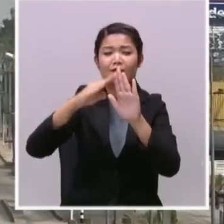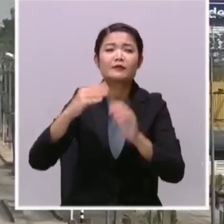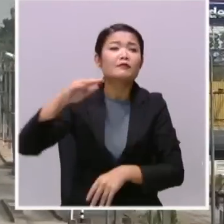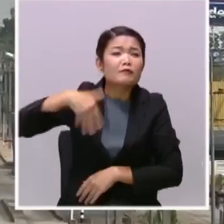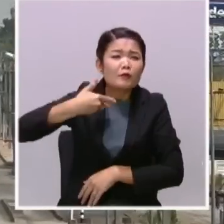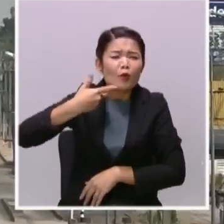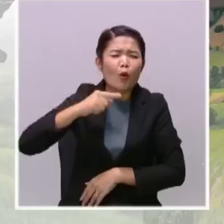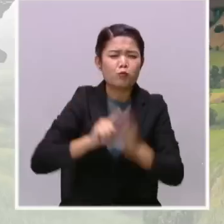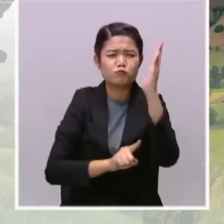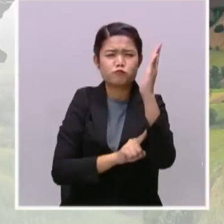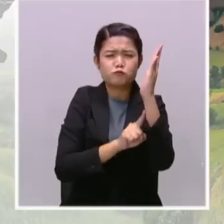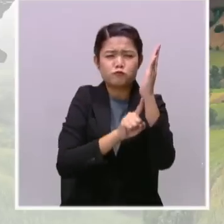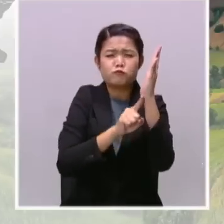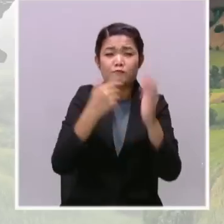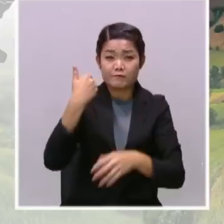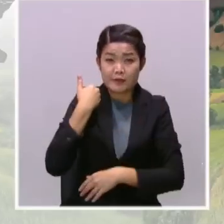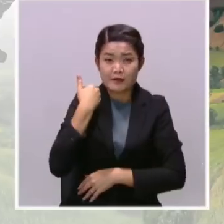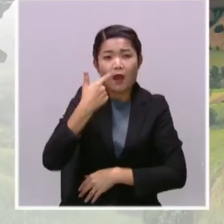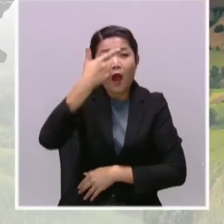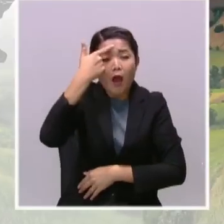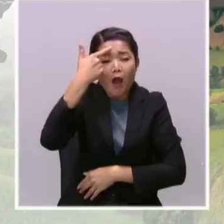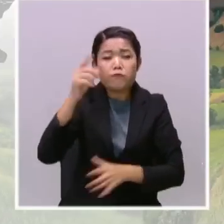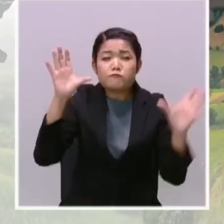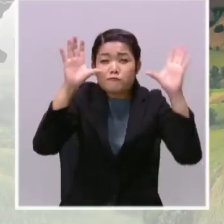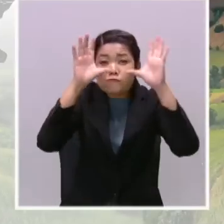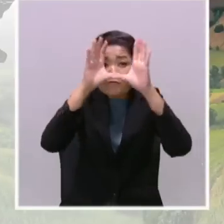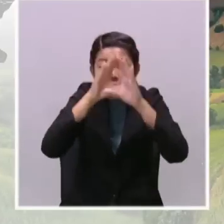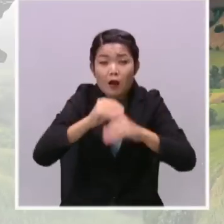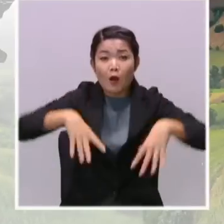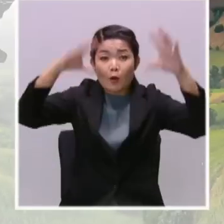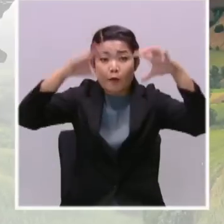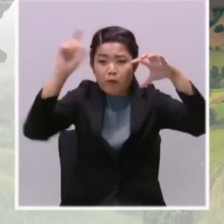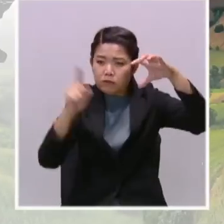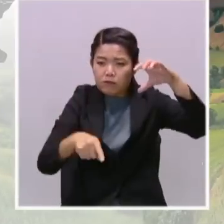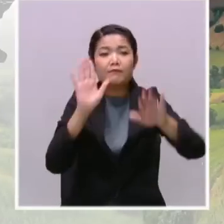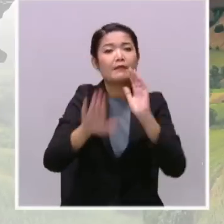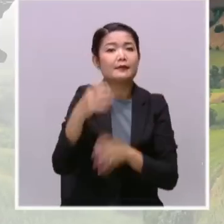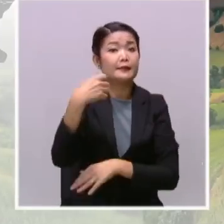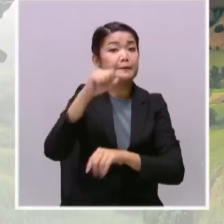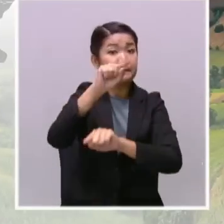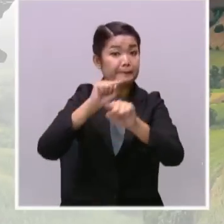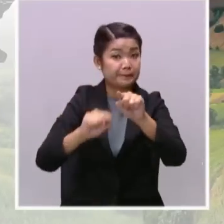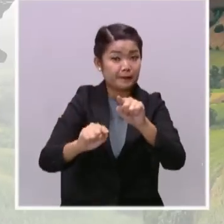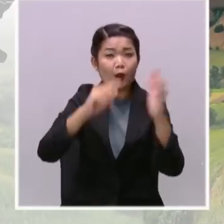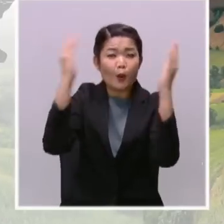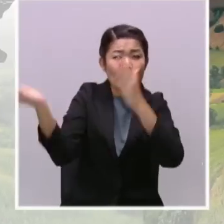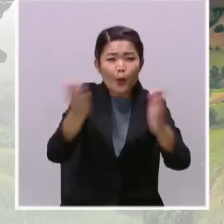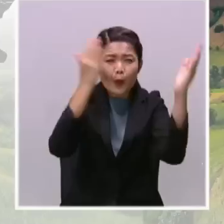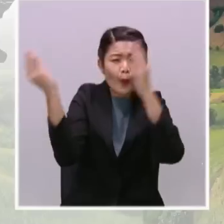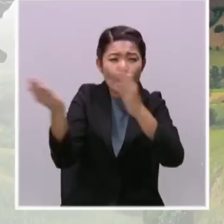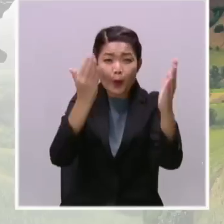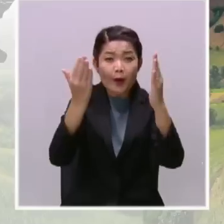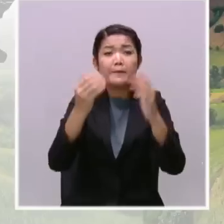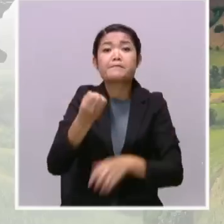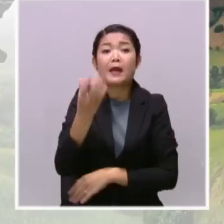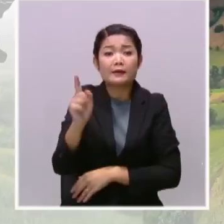ากาศร้อนถึงร้อนจัดฟ้าหลวในตอนกลวันมีฝนฟ้าขนองประมาณ 110 ของพื้นที่และลมกระโคแงบางแห่ง